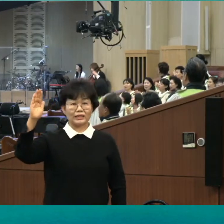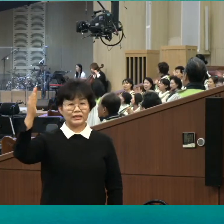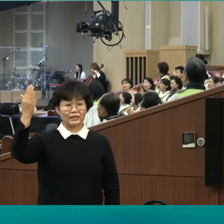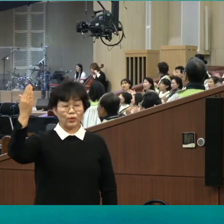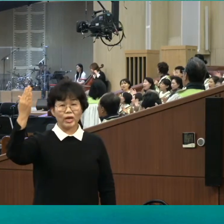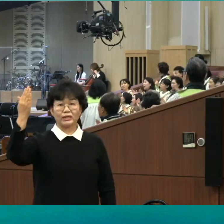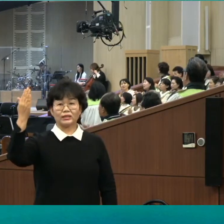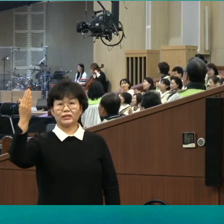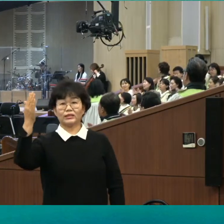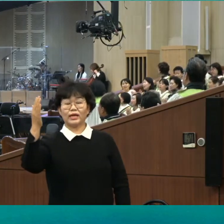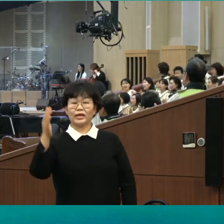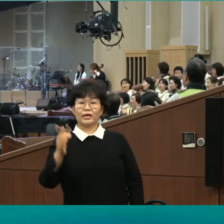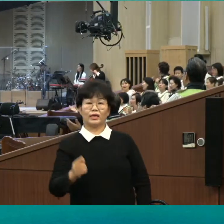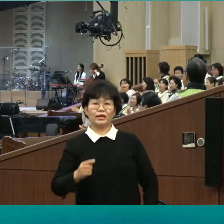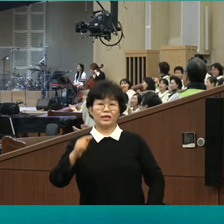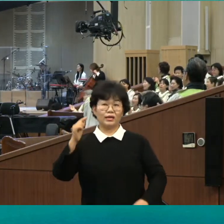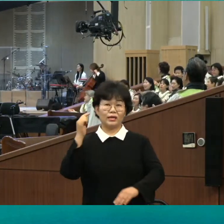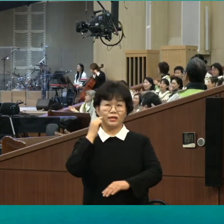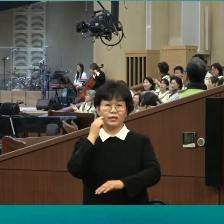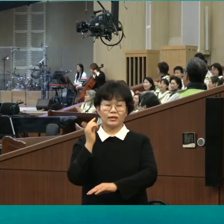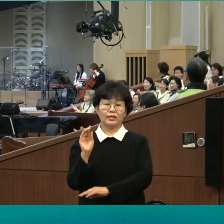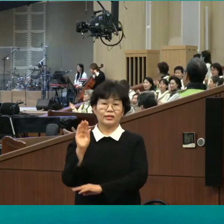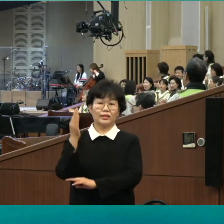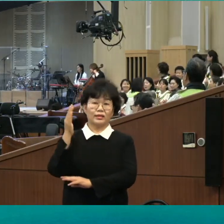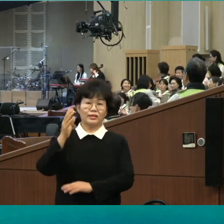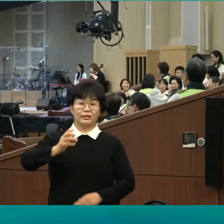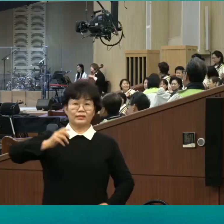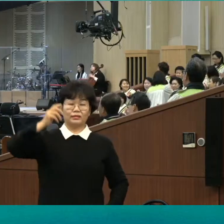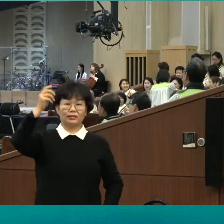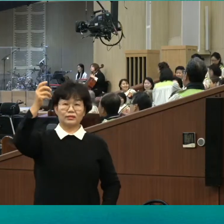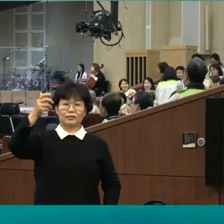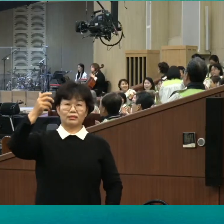소망이 한 번 더 힘차게 주님 앞에